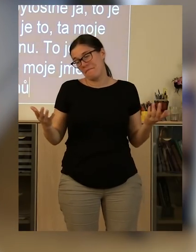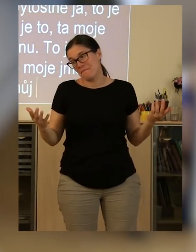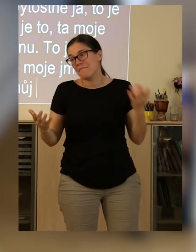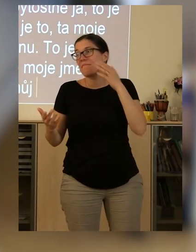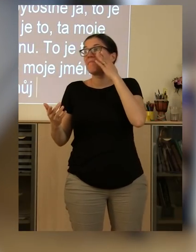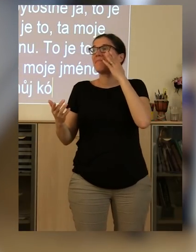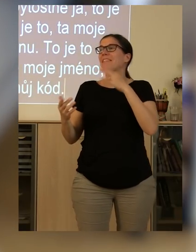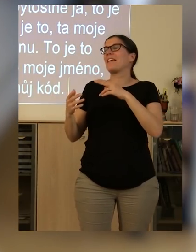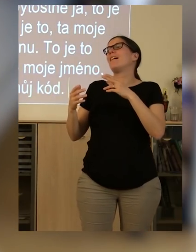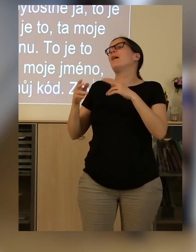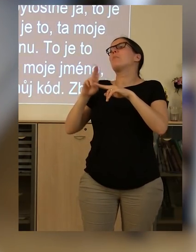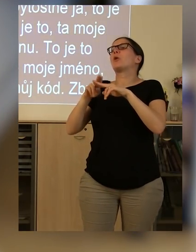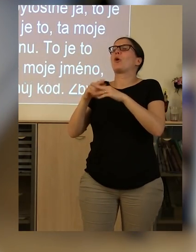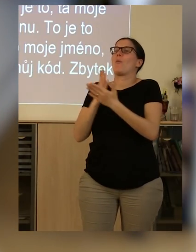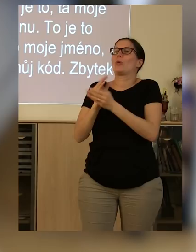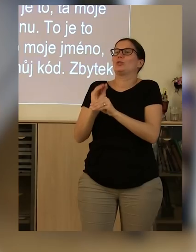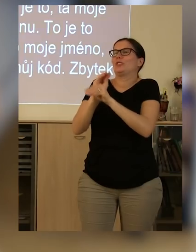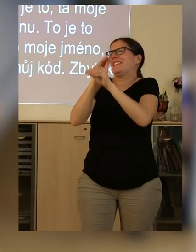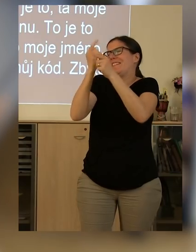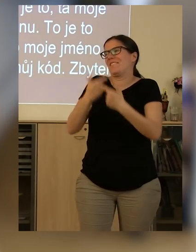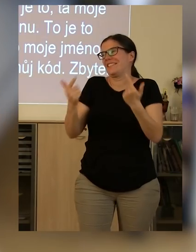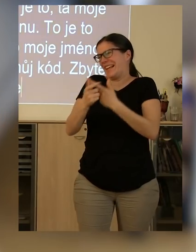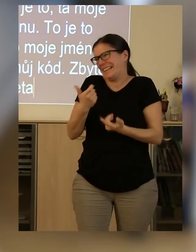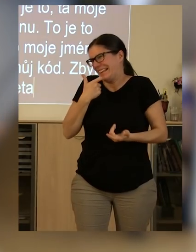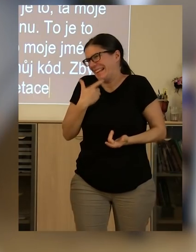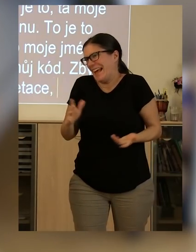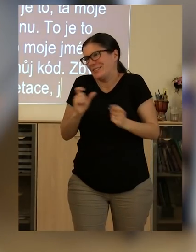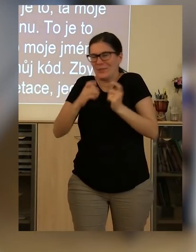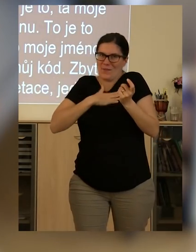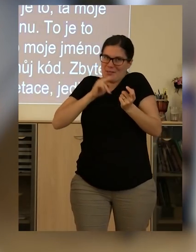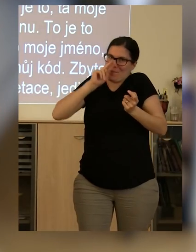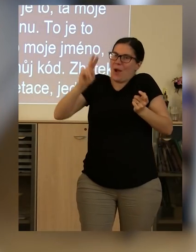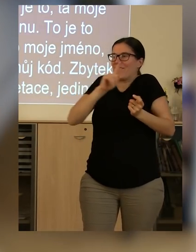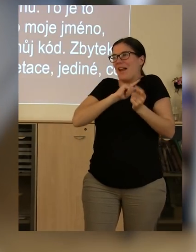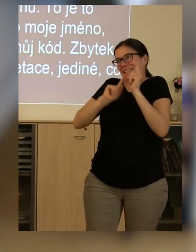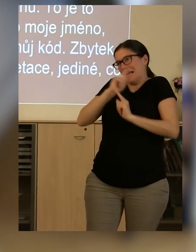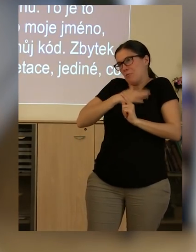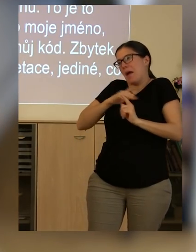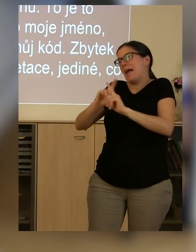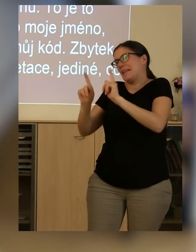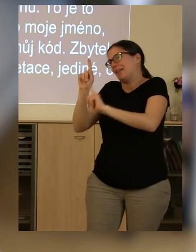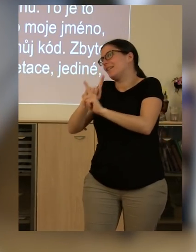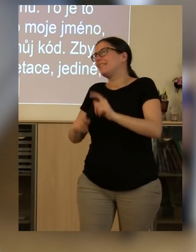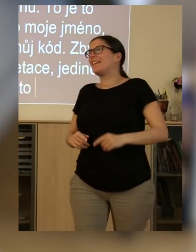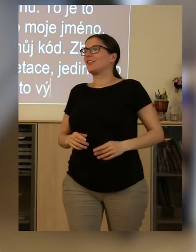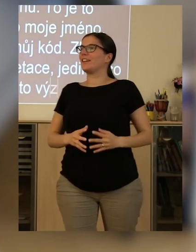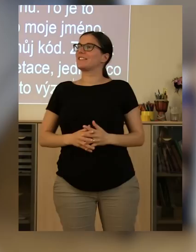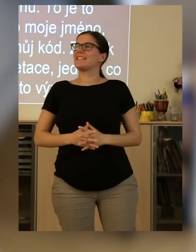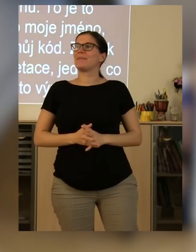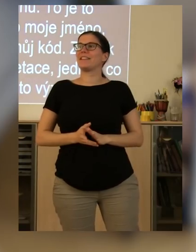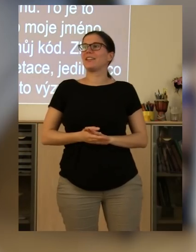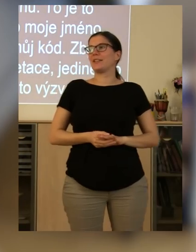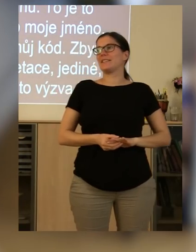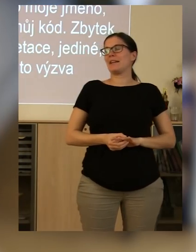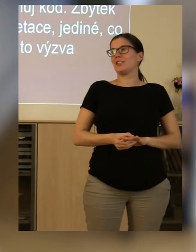Zbytek už by byly interpretace, jo? Jediný, co mě k tomu napadá, je, že je to vlastně výzva k tomu, ne, uprostřed... To je hodně